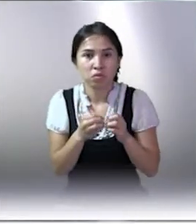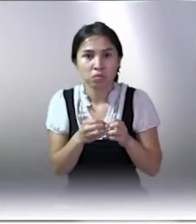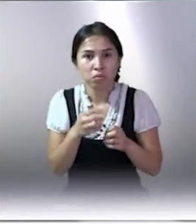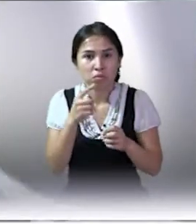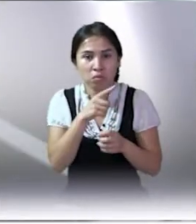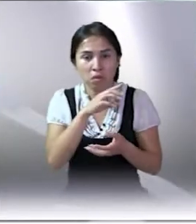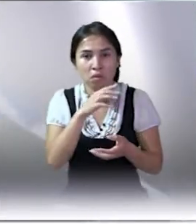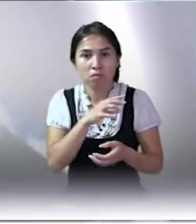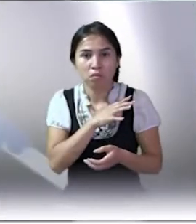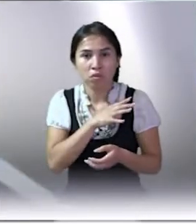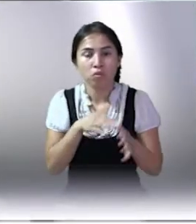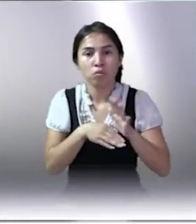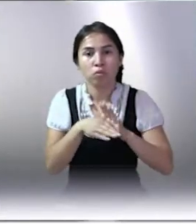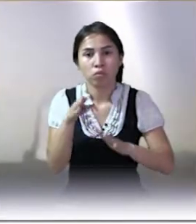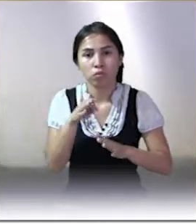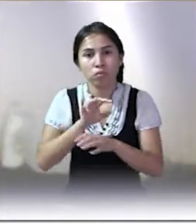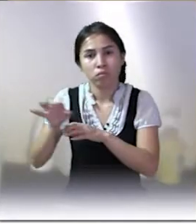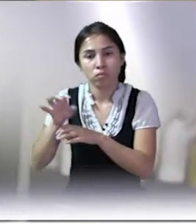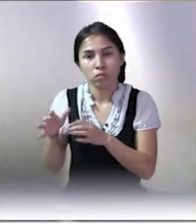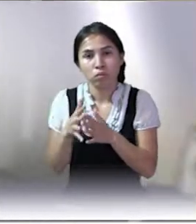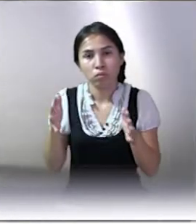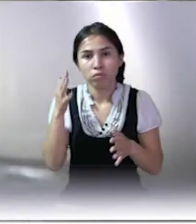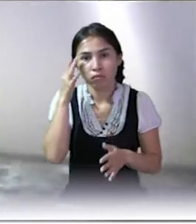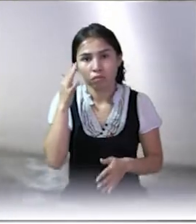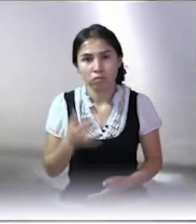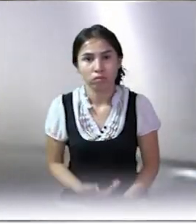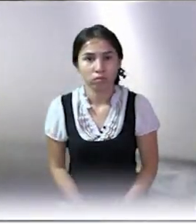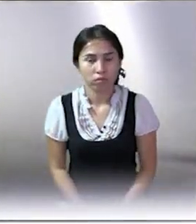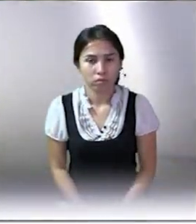многому обязывает. Куляш Мурзакова, Иркин Катбеков, 77 News, Кордайский район.